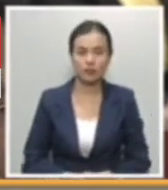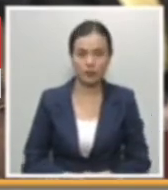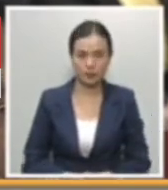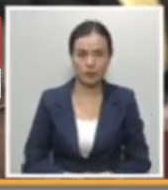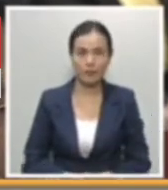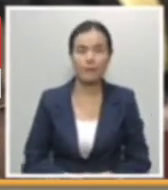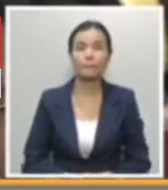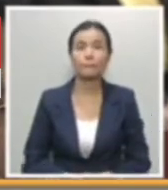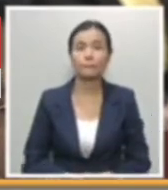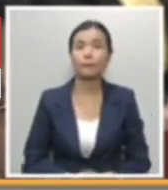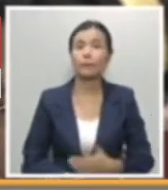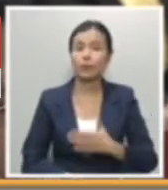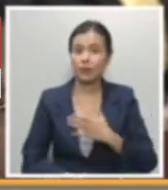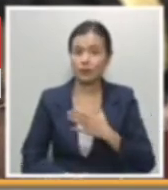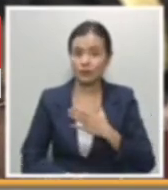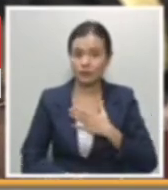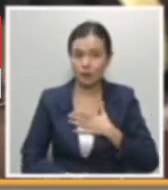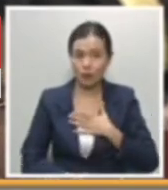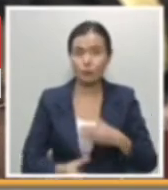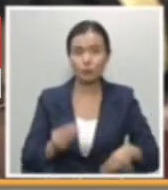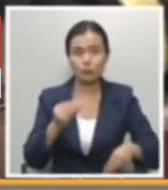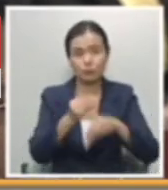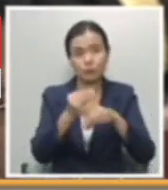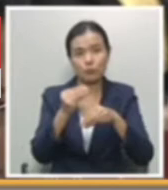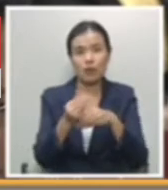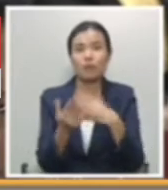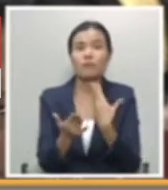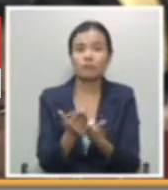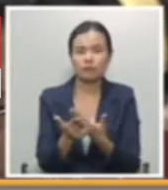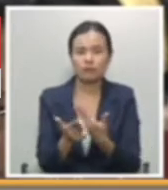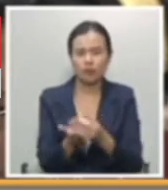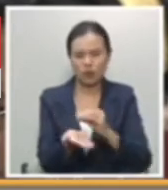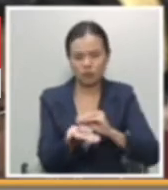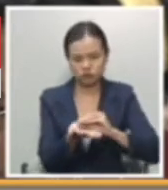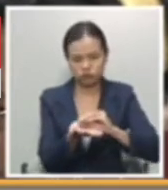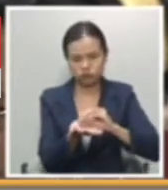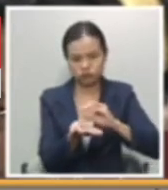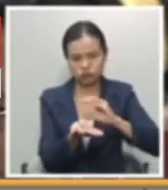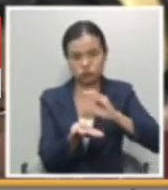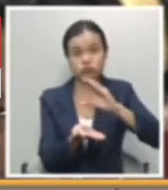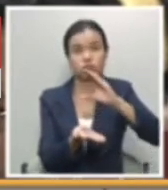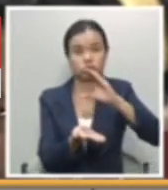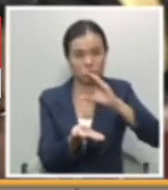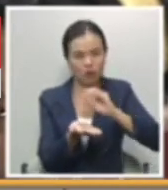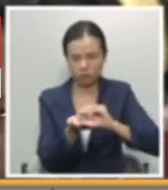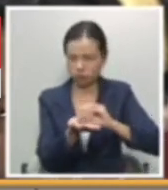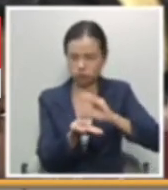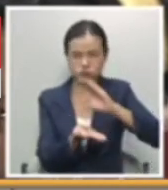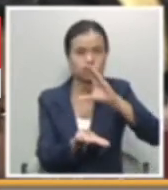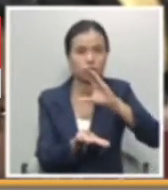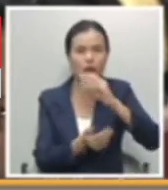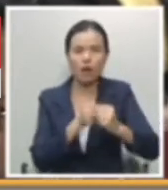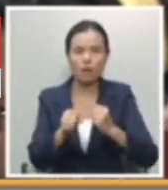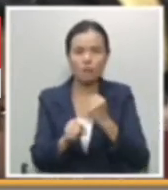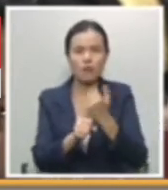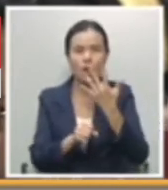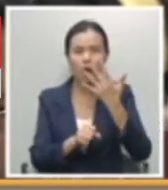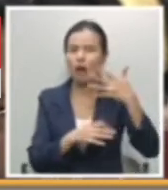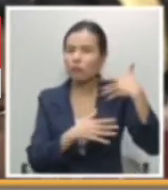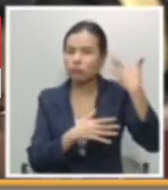ท่านประธานครับเราใส่เม็ดเงินจำนวนมากอย่างมหาศาล5ปีที่ผ่านม